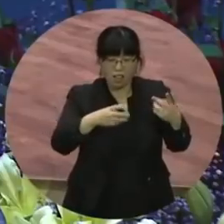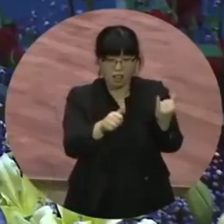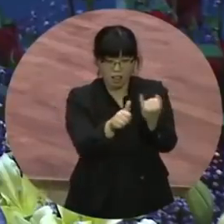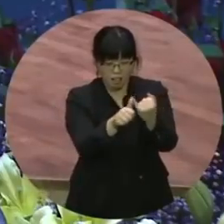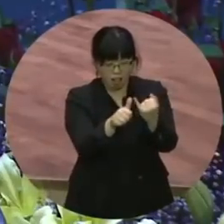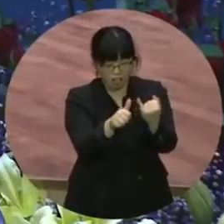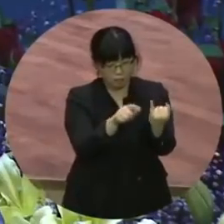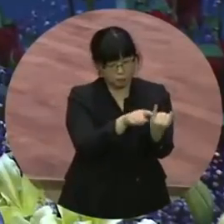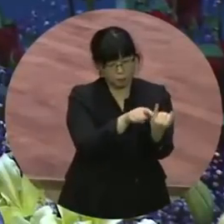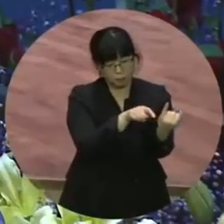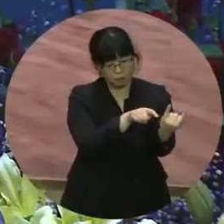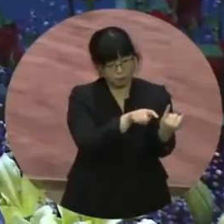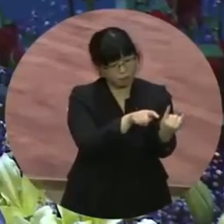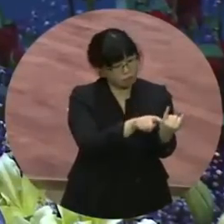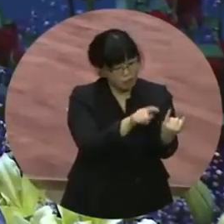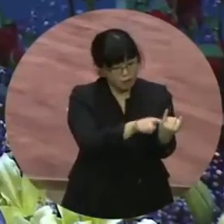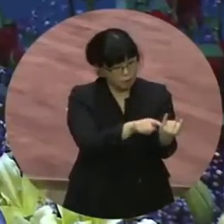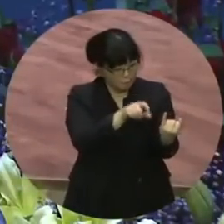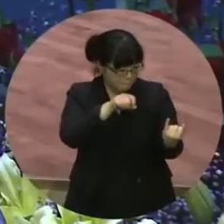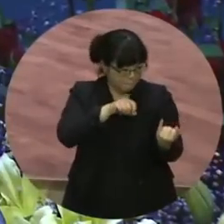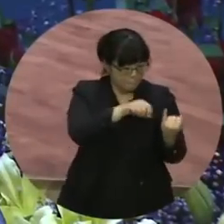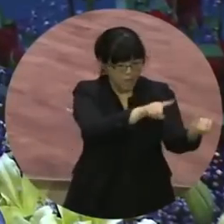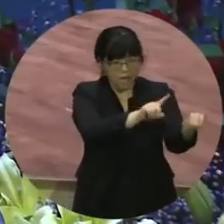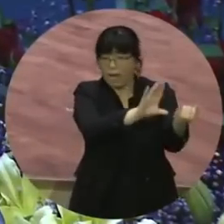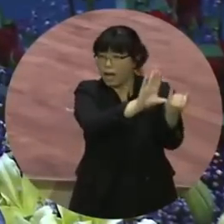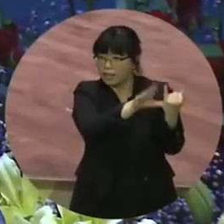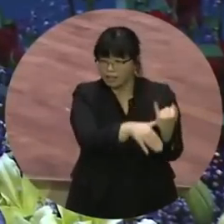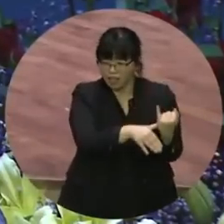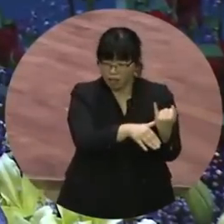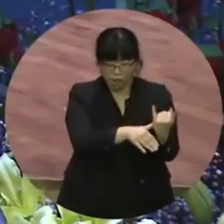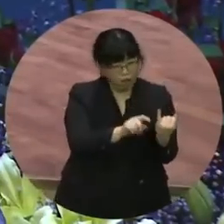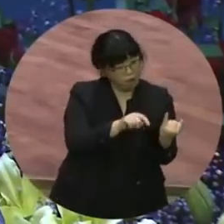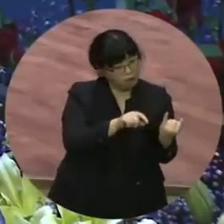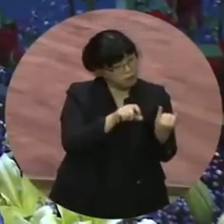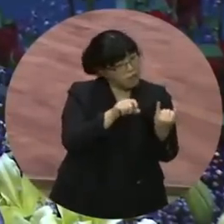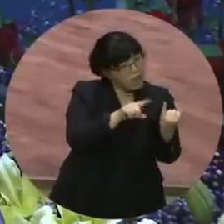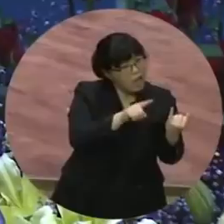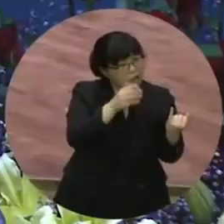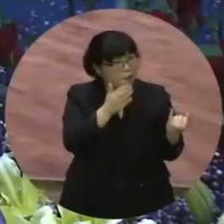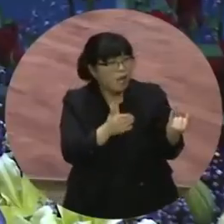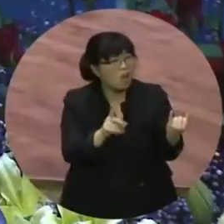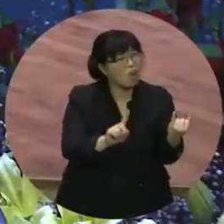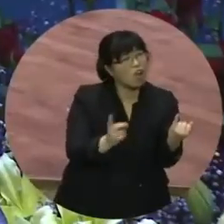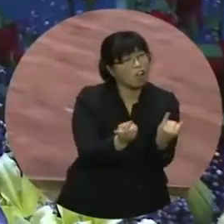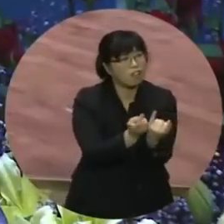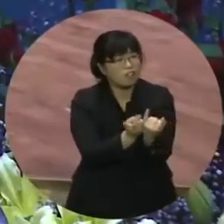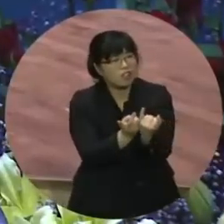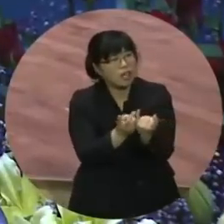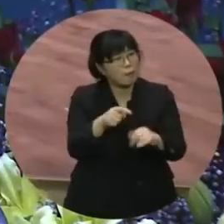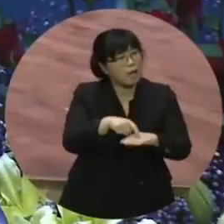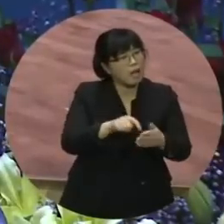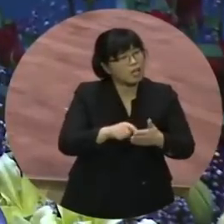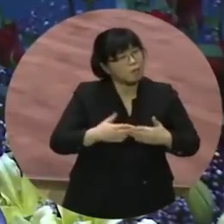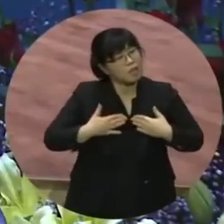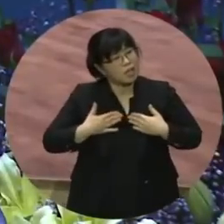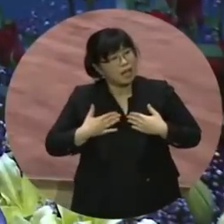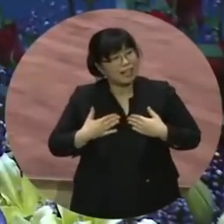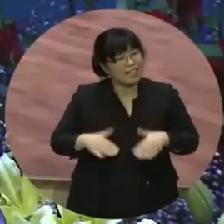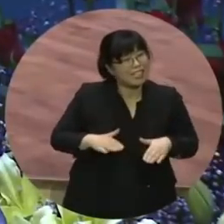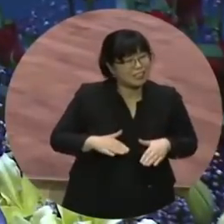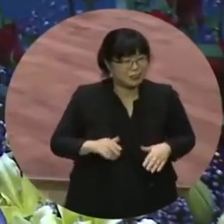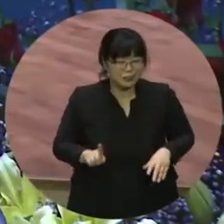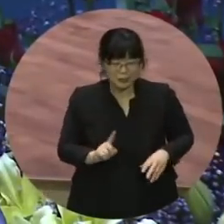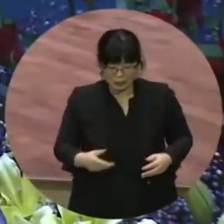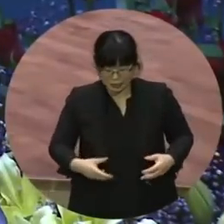하면 안 가는 재질이야. 게으르고 나태하고 우유부단하기 때문에 빨리 해야 하지 않으면 나는 진다. 이 싸움에서,